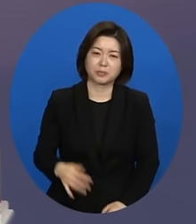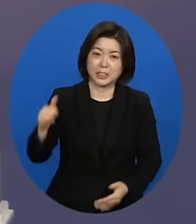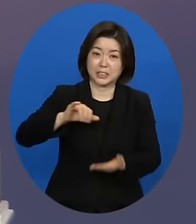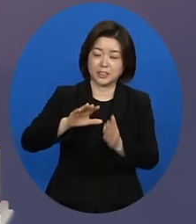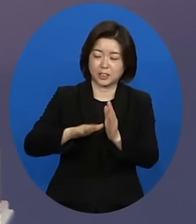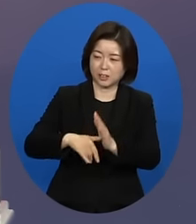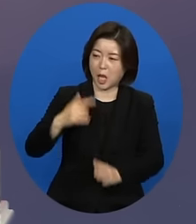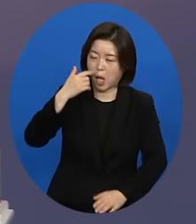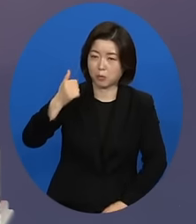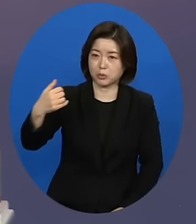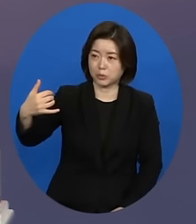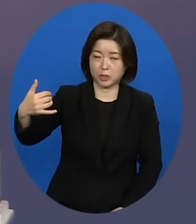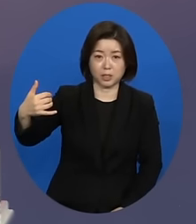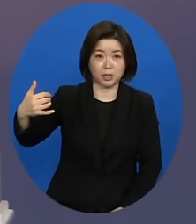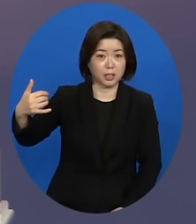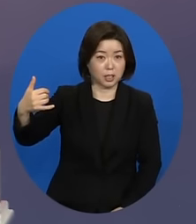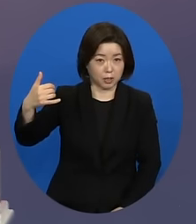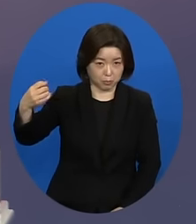영화 촬영하는 사람이